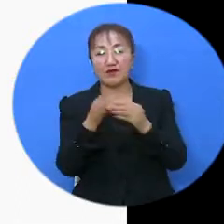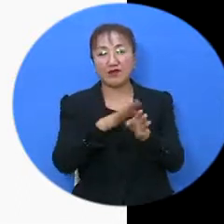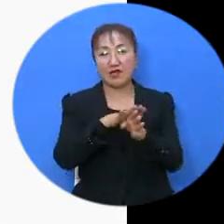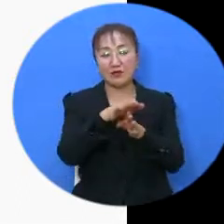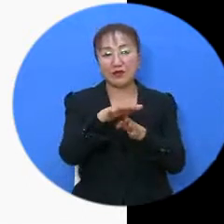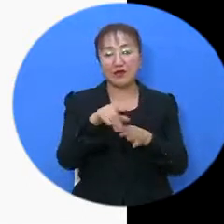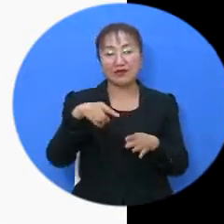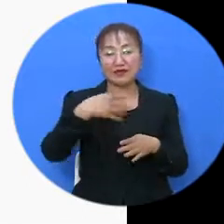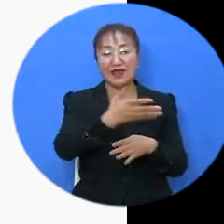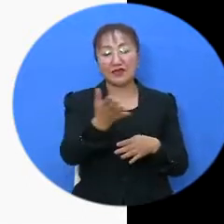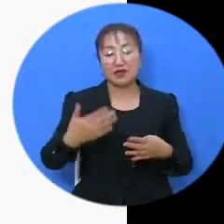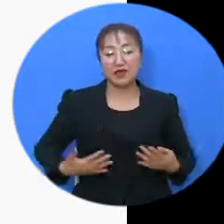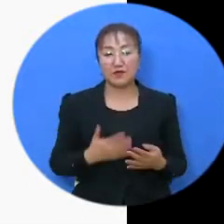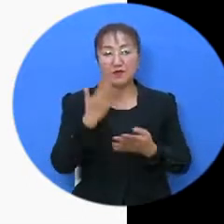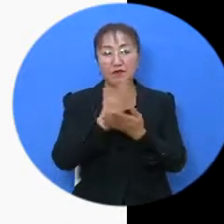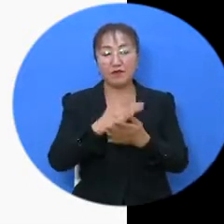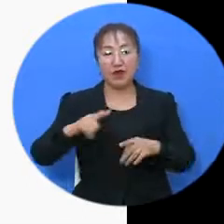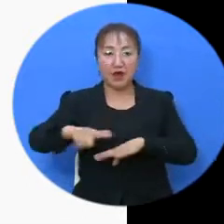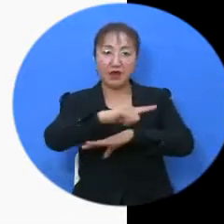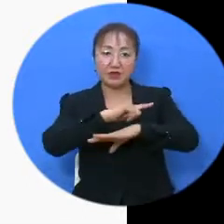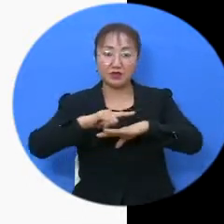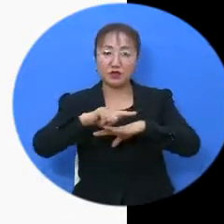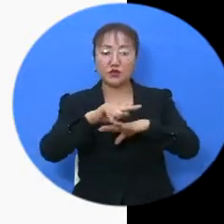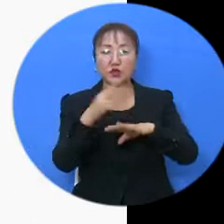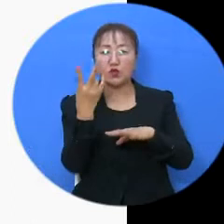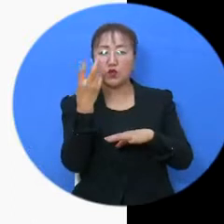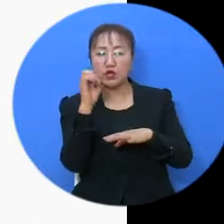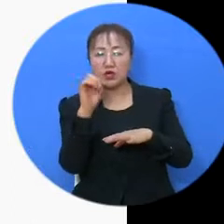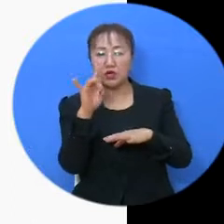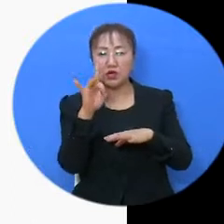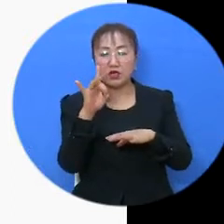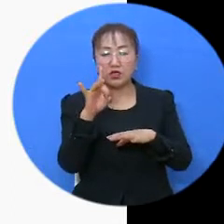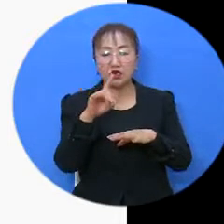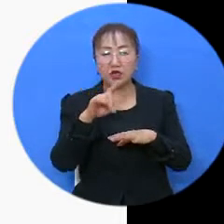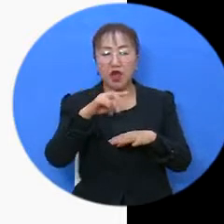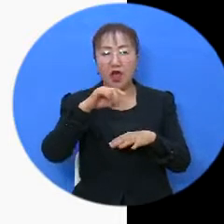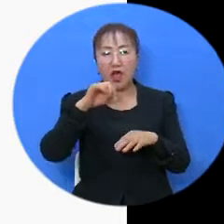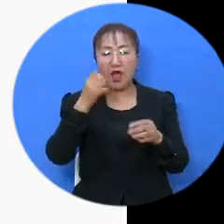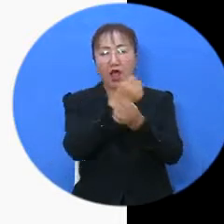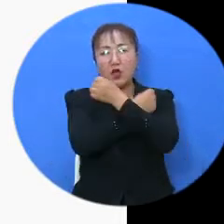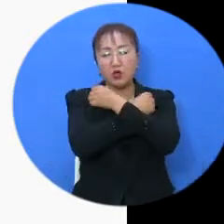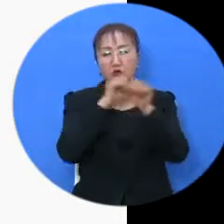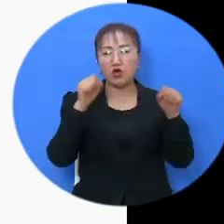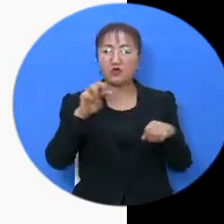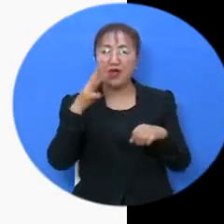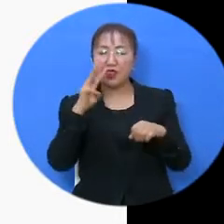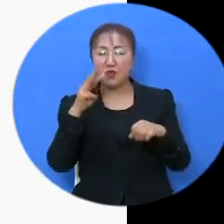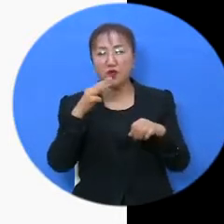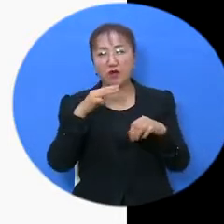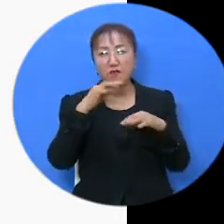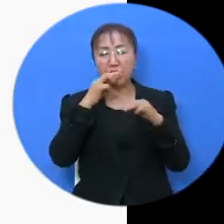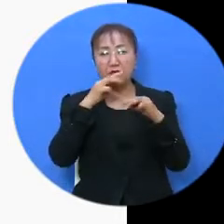нарын амьдарч буй газрын газар нутагт үрийн болон байгалийн бусад гамшиг тохиолдож болзошгүй